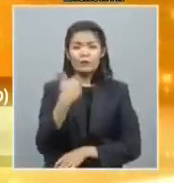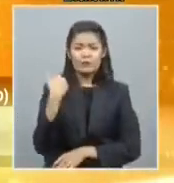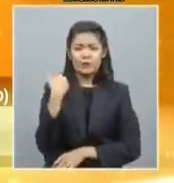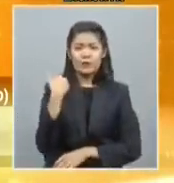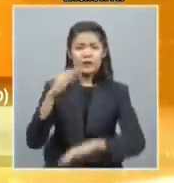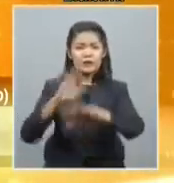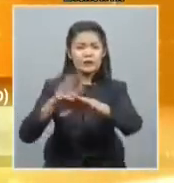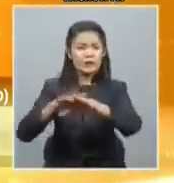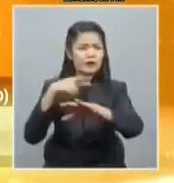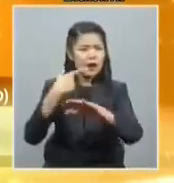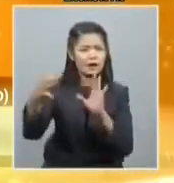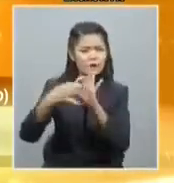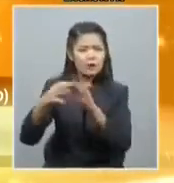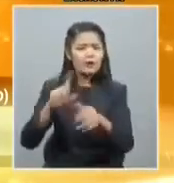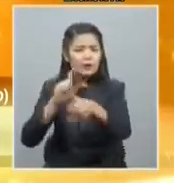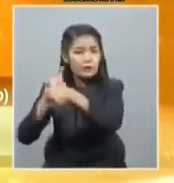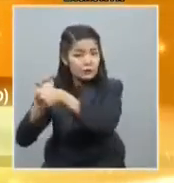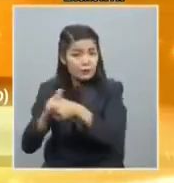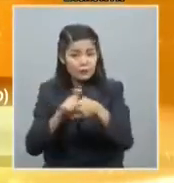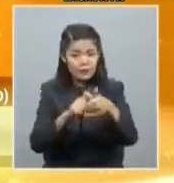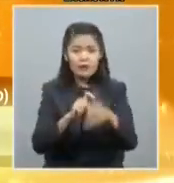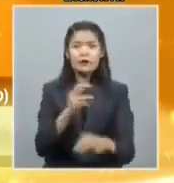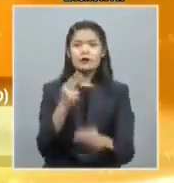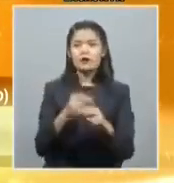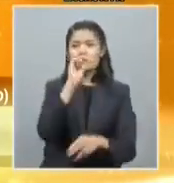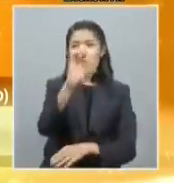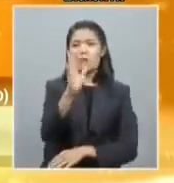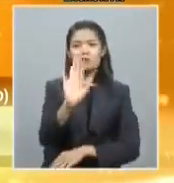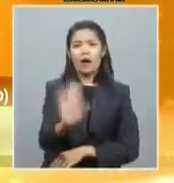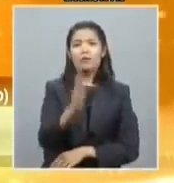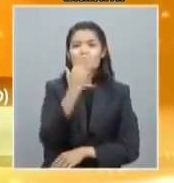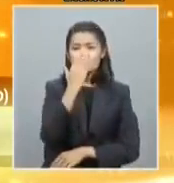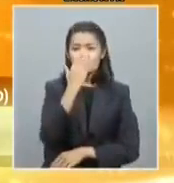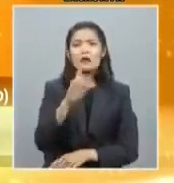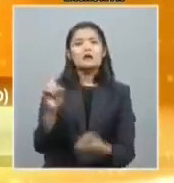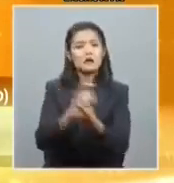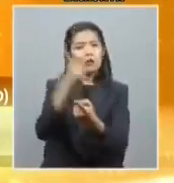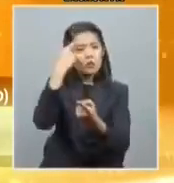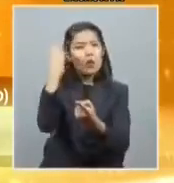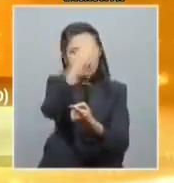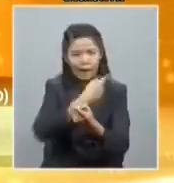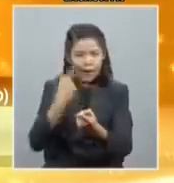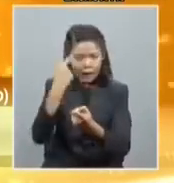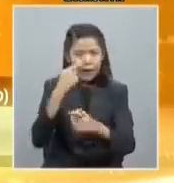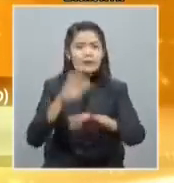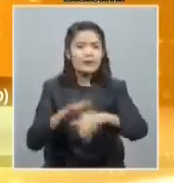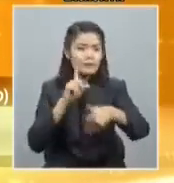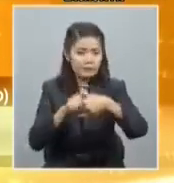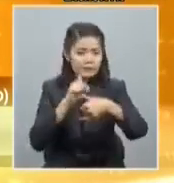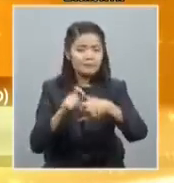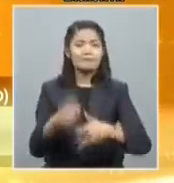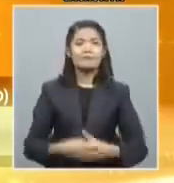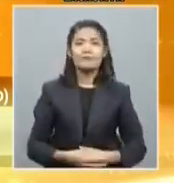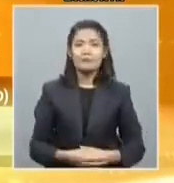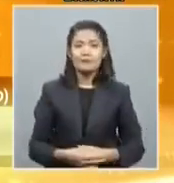เรียกผู้ที่เกี่ยวข้องมาสอบไม่บอกชื่อนะแต่สังคมคงรู้แล้วว่าเป็นใครทิ้งท้ายประโยคนี้ไว้อีกนะฮะ